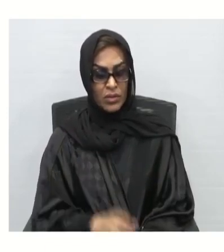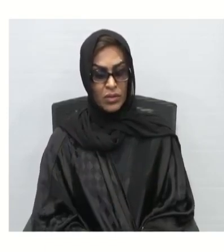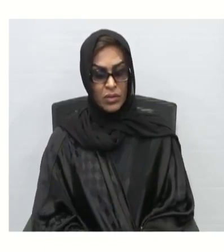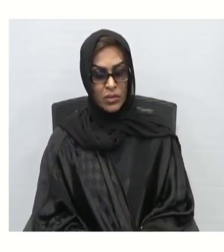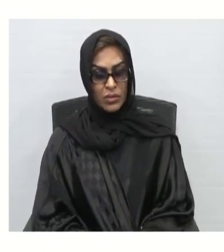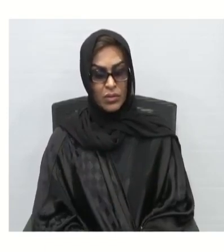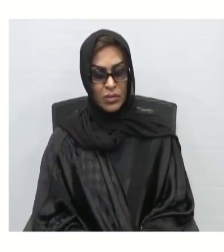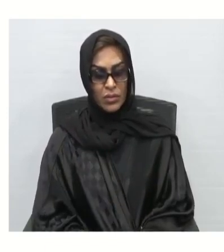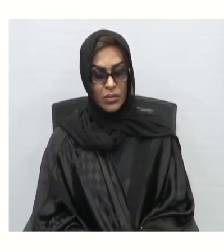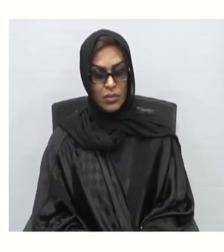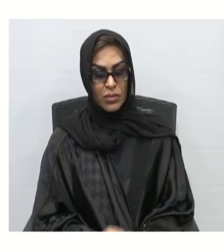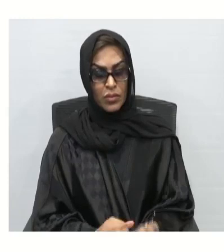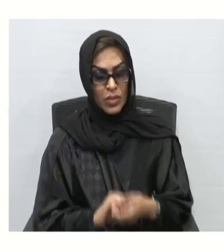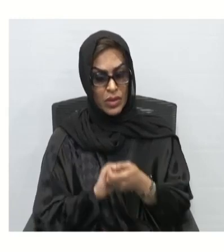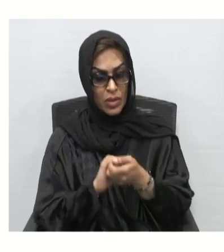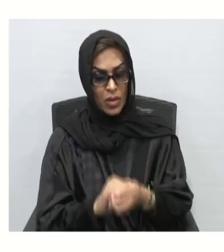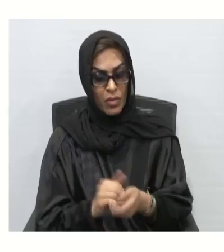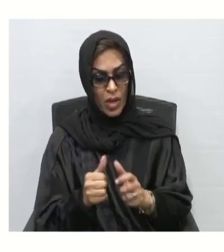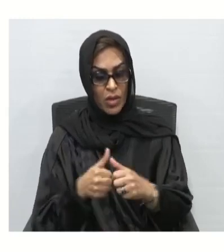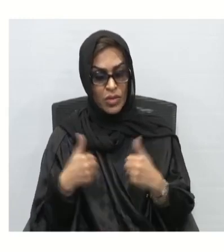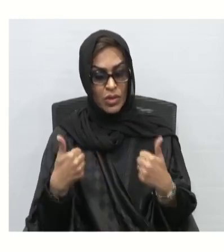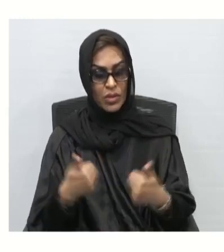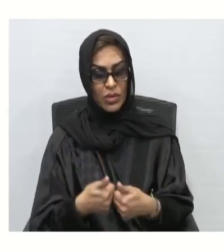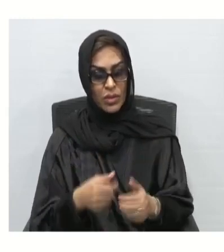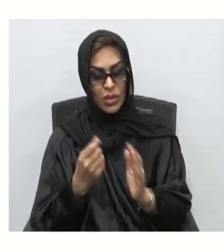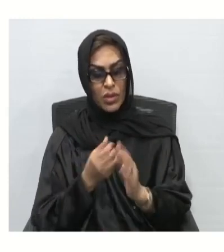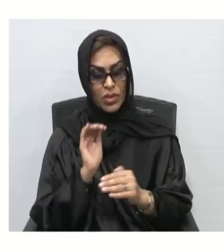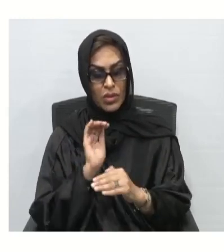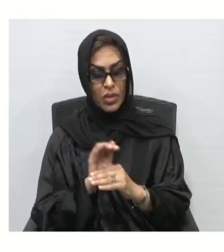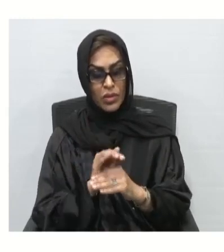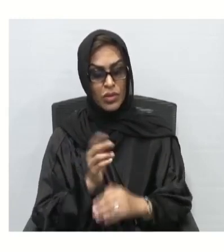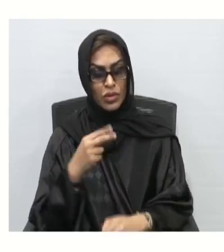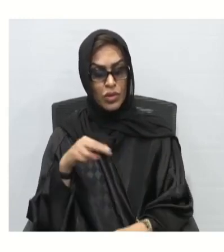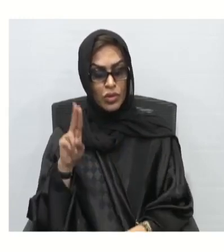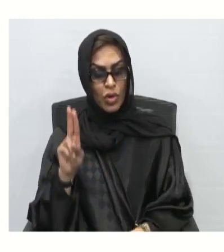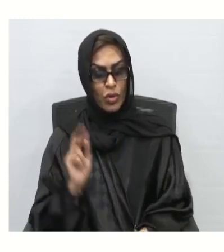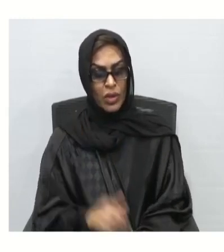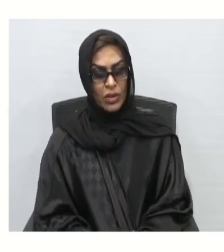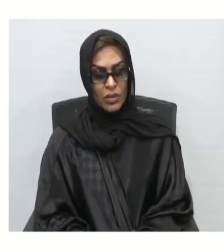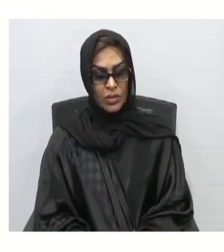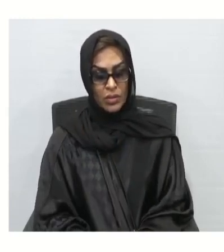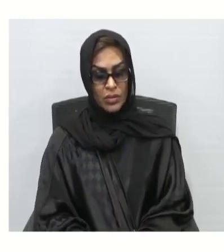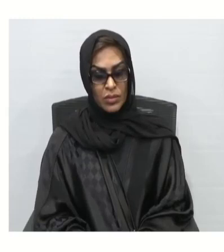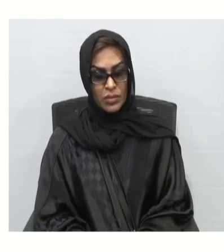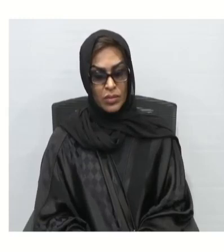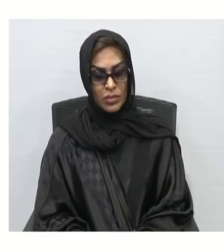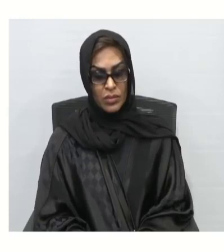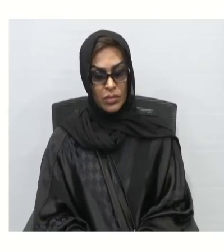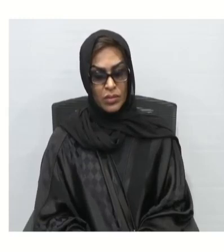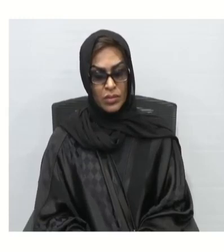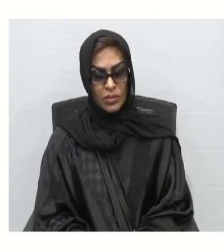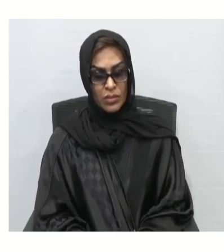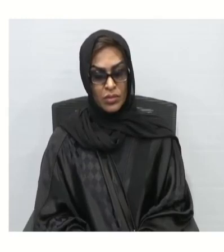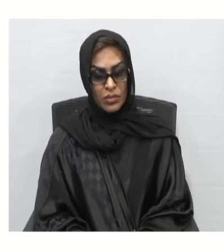دون الحاجه بالتعاون مع اسرتك دون ارشادات التوعيه للمستهلك